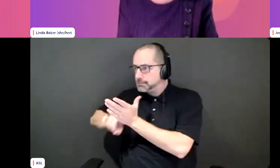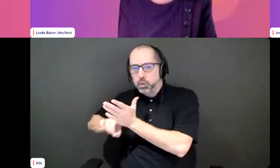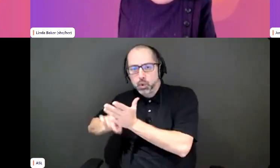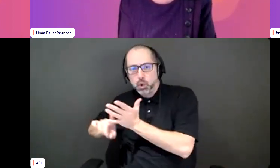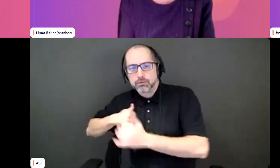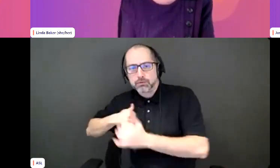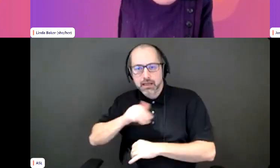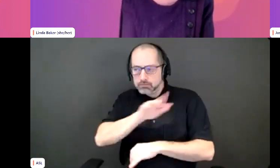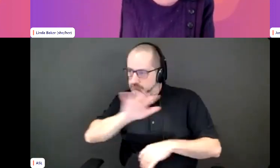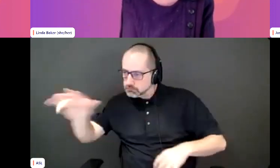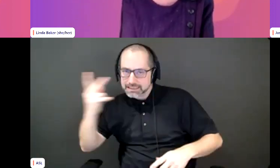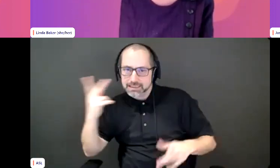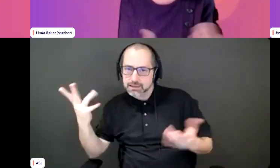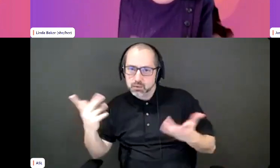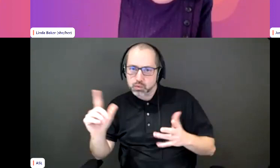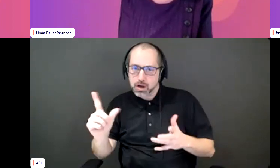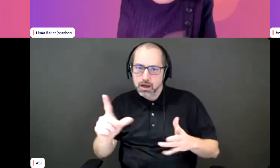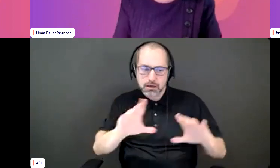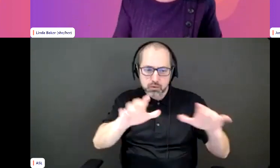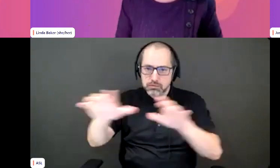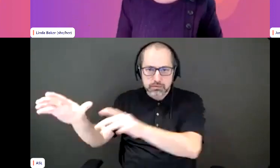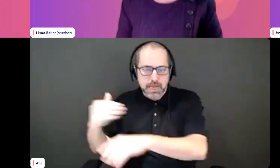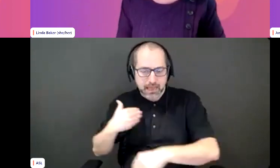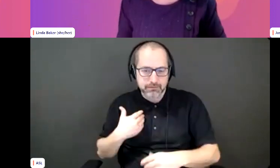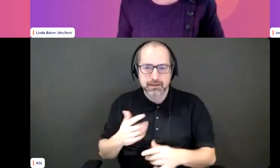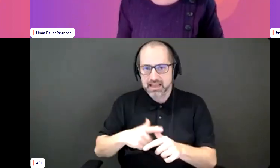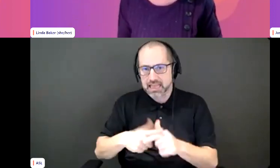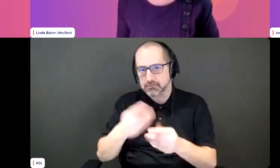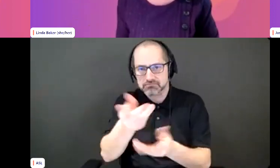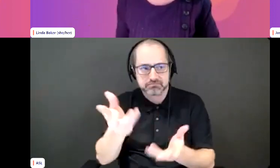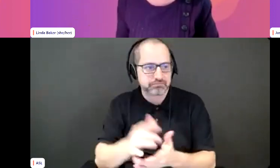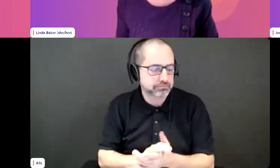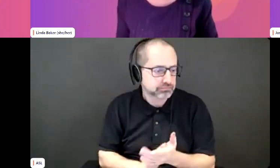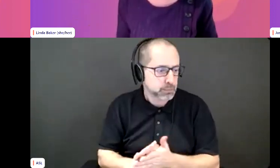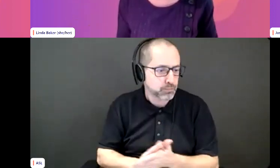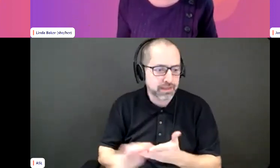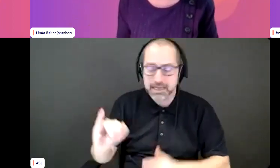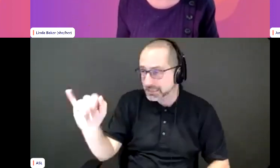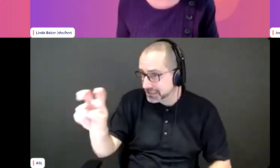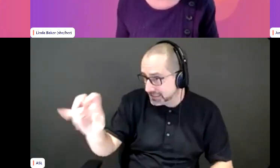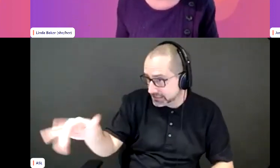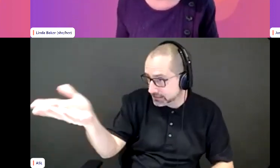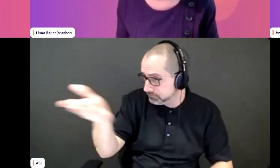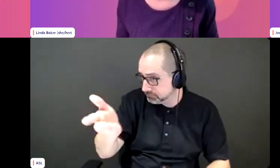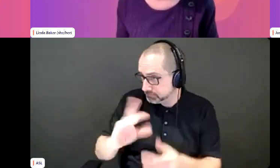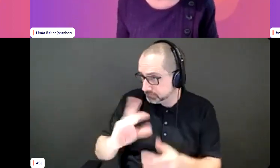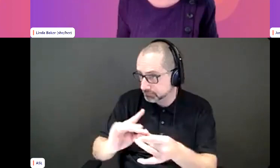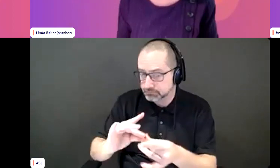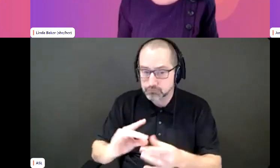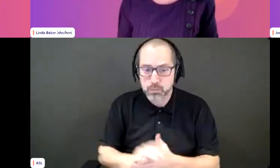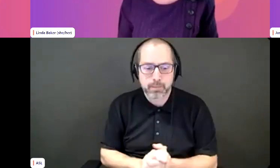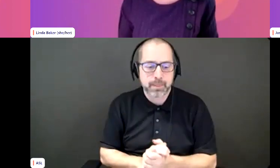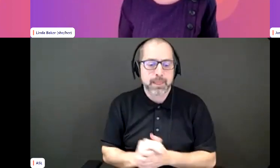partager avec tout le monde qui participe passé webinaires est-ce que vous voulez ajouter quelque chose à cette partie de la discussion